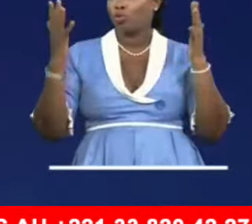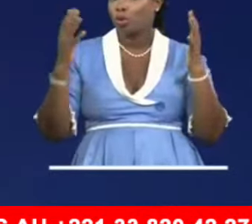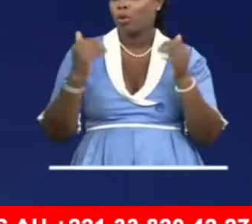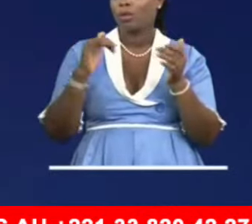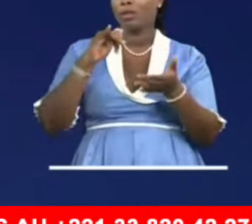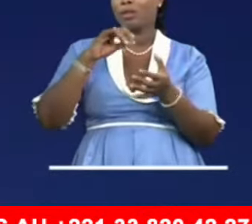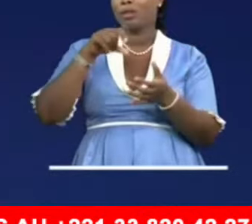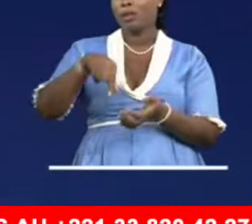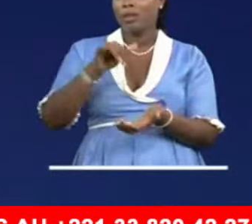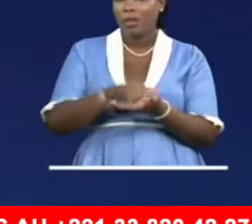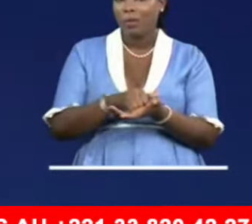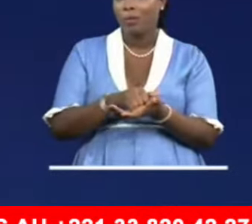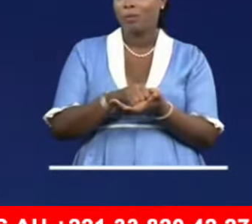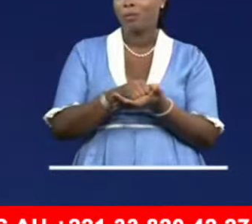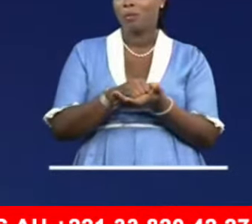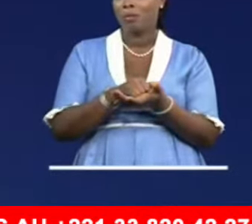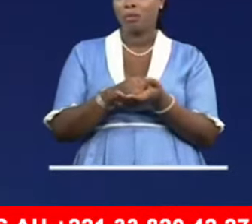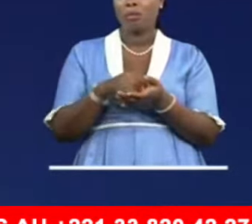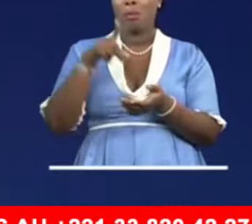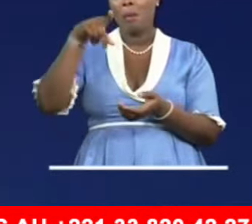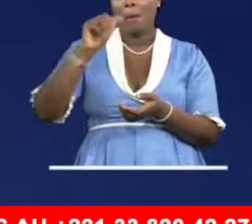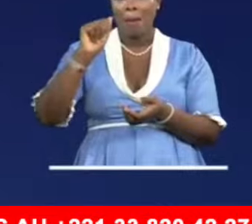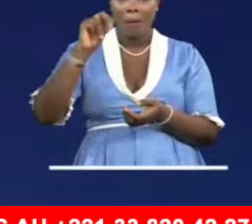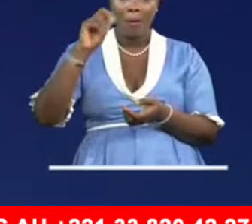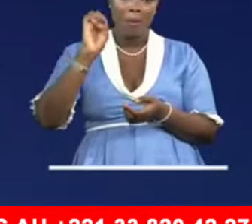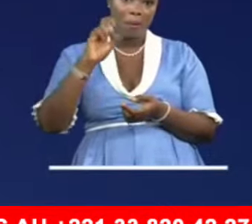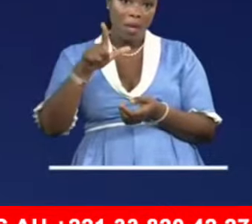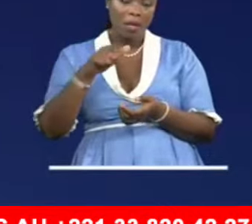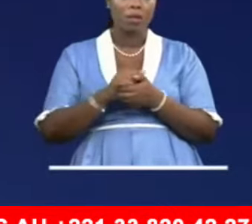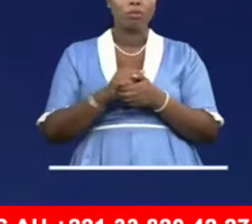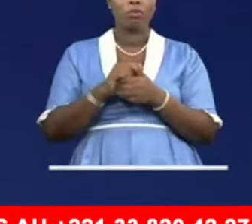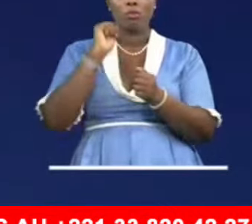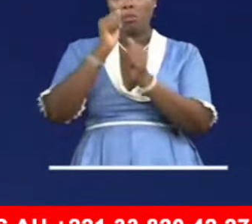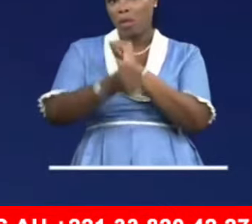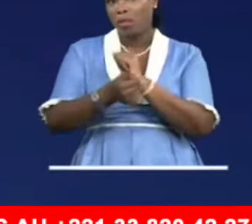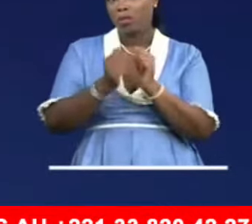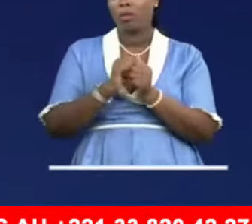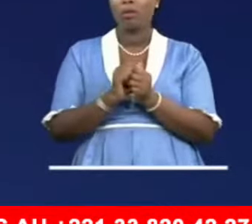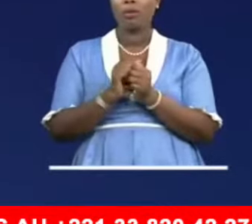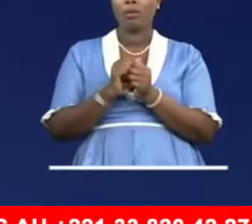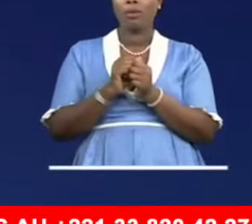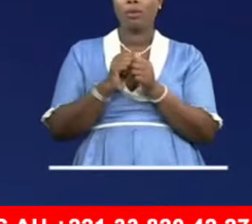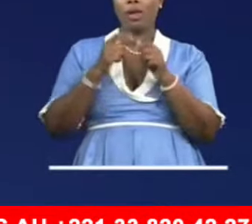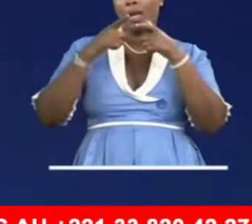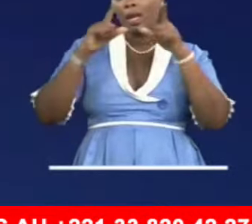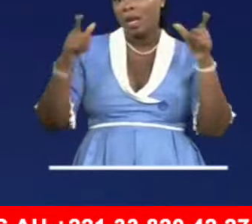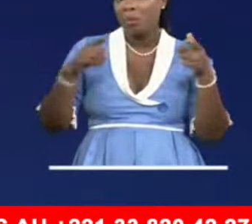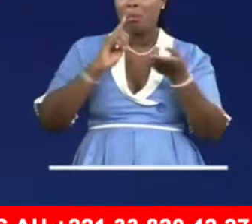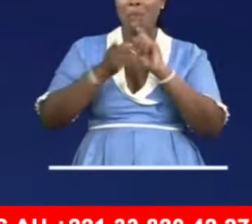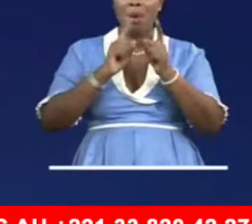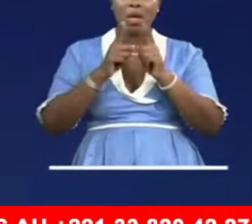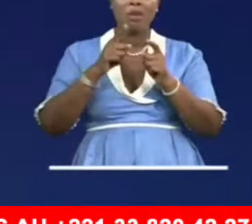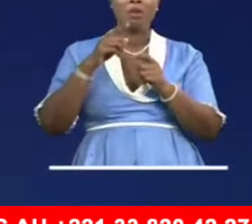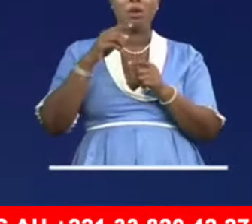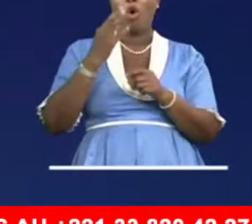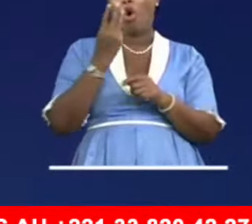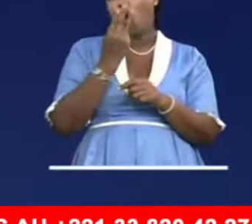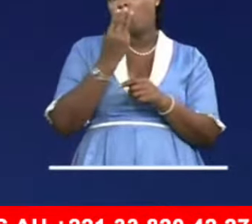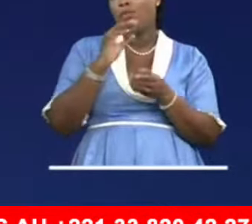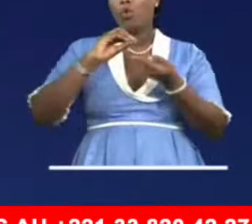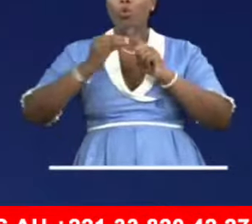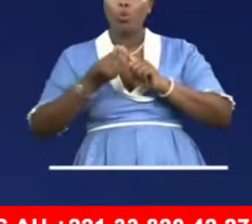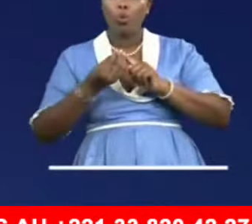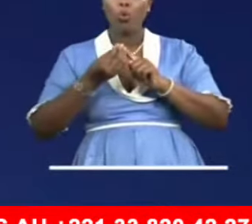panel se passe en langue nationale ou alors que ça passe d'une langue à une autre pour qu'elle qu'il soit le plus